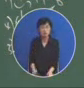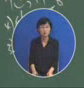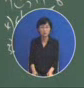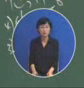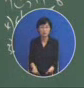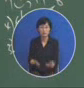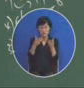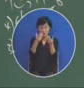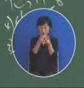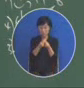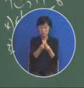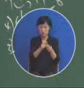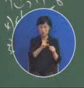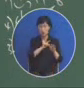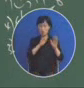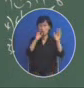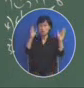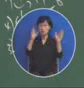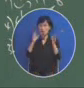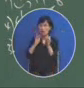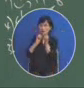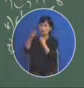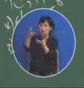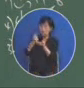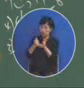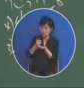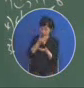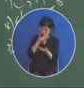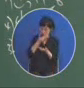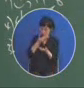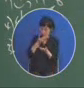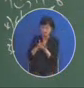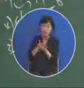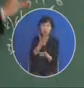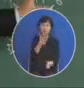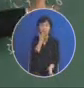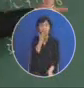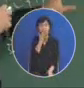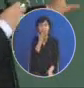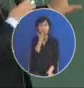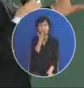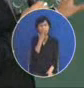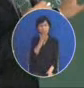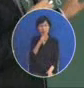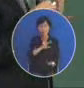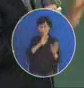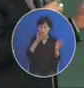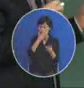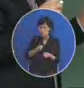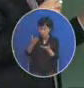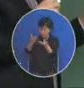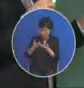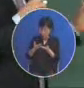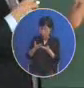Why? Because Moses didn't know. 자기가 받은 이 축복이 막 얼마나 크다는 걸 모세는 모르고 아이고 나는 할